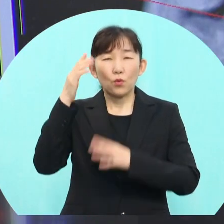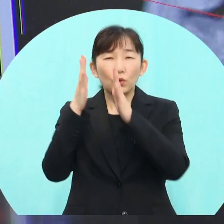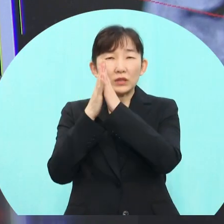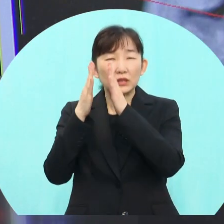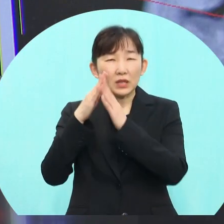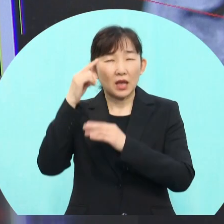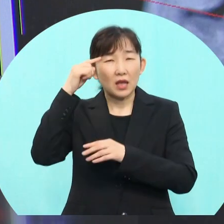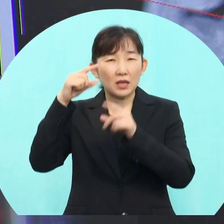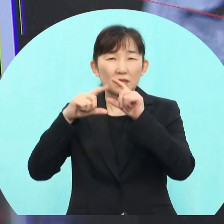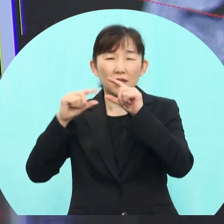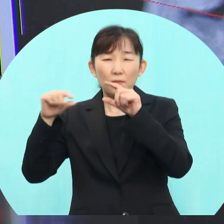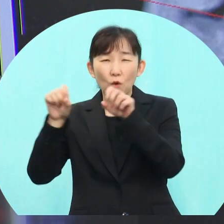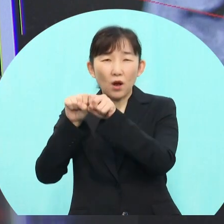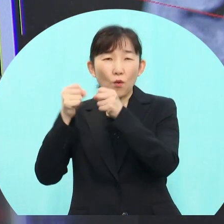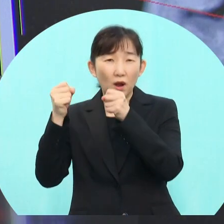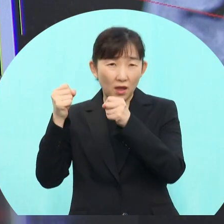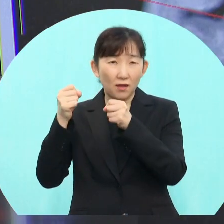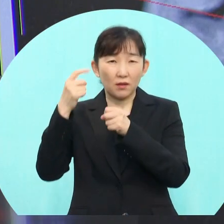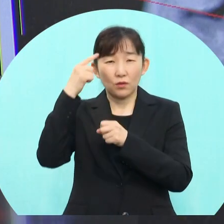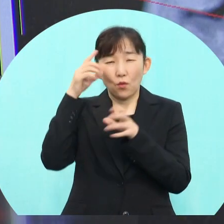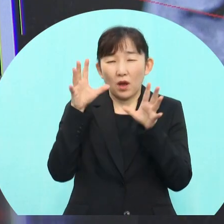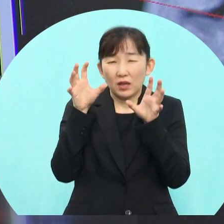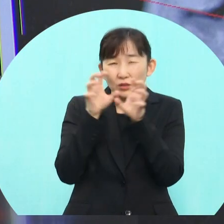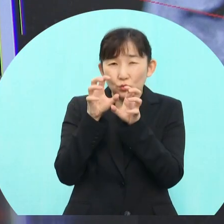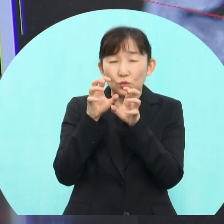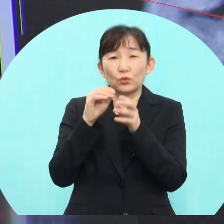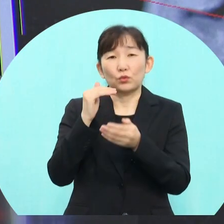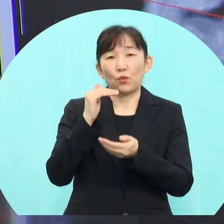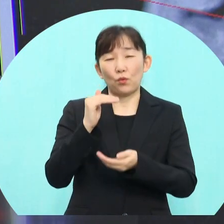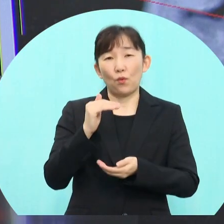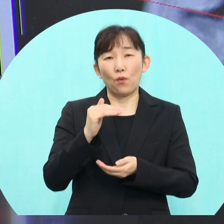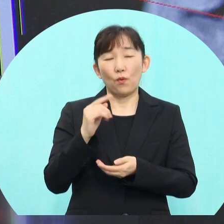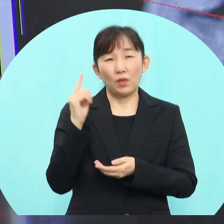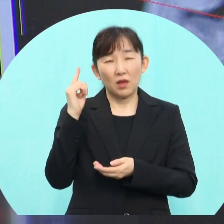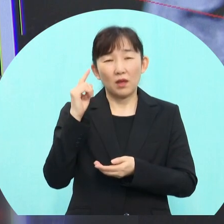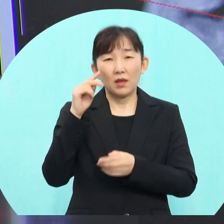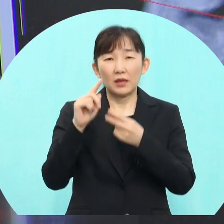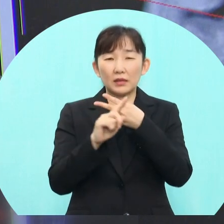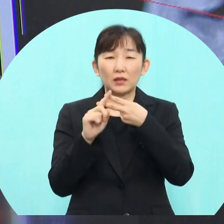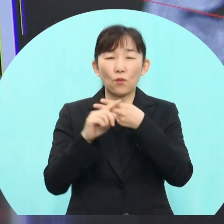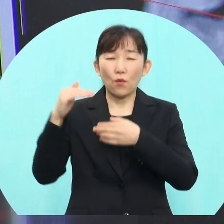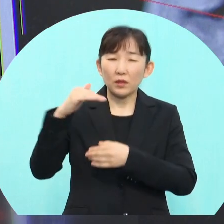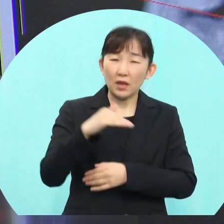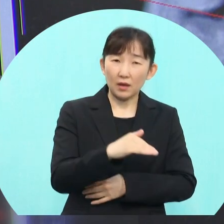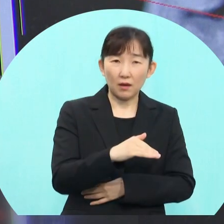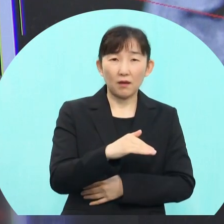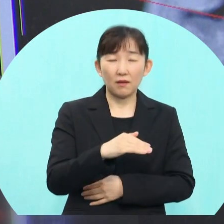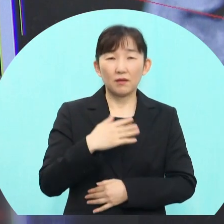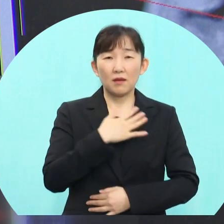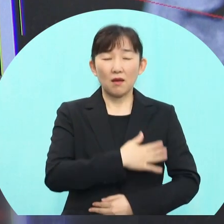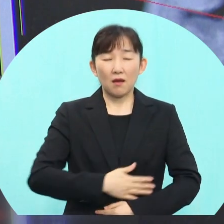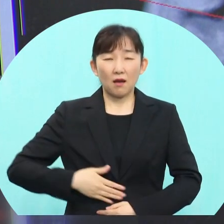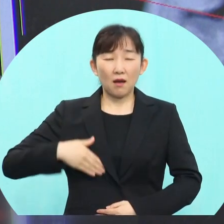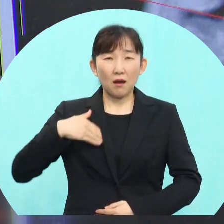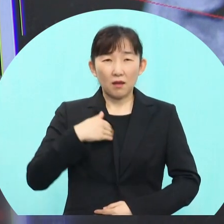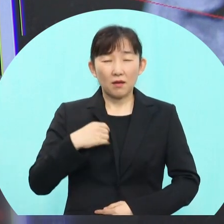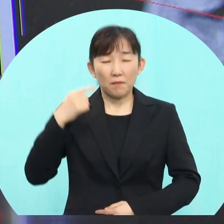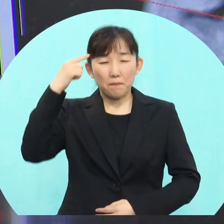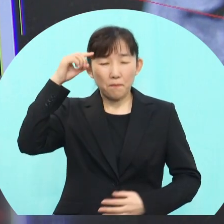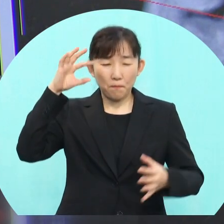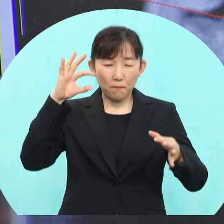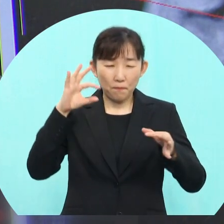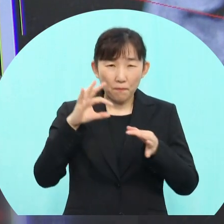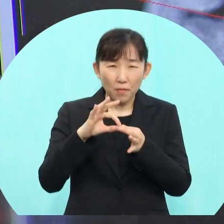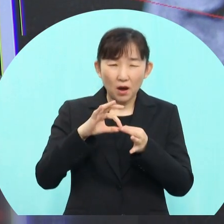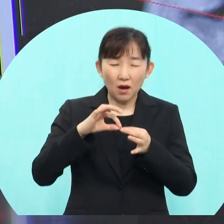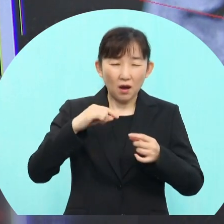脳の神経細胞が壊れ、脳が萎縮することで認知機能が低下し、体を思